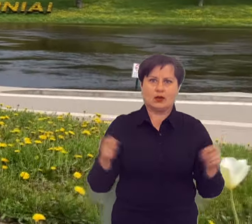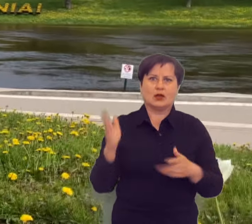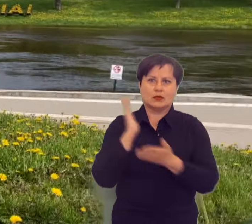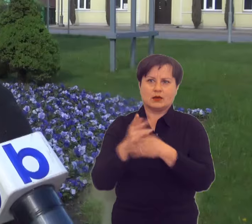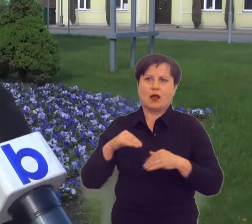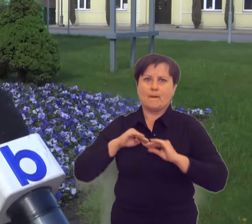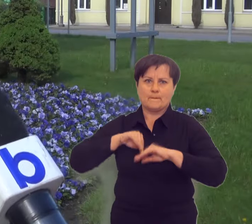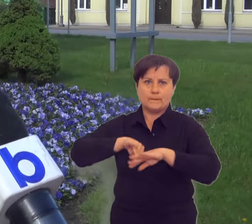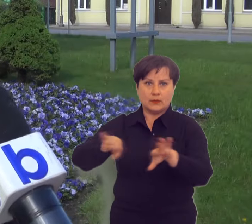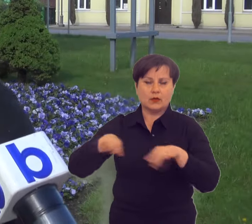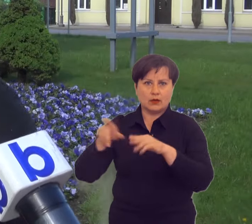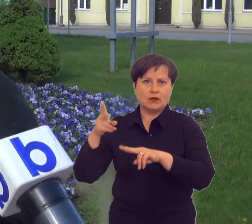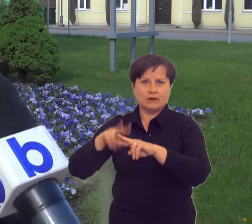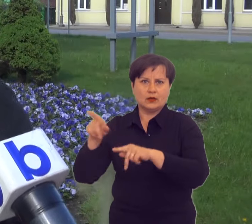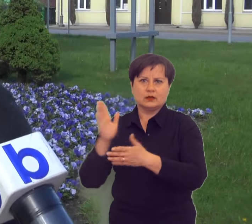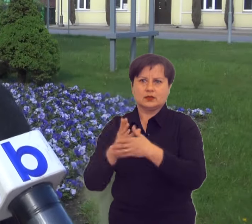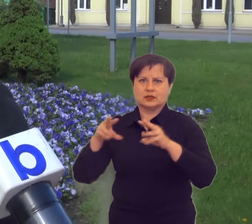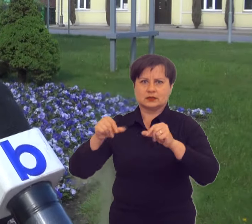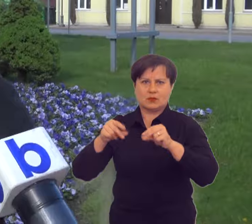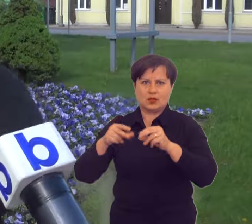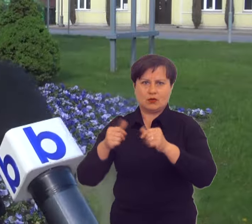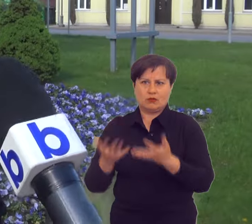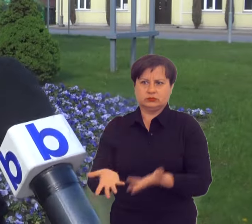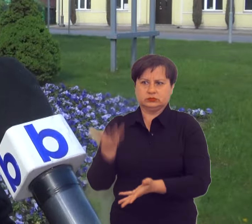maudimvietėse esančio smėlio frezavimas.